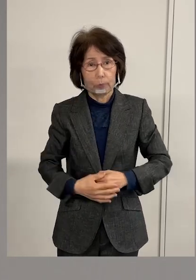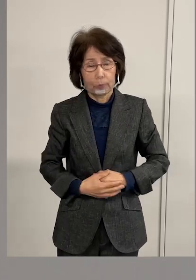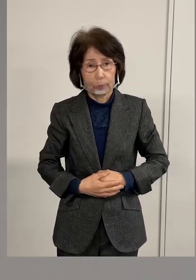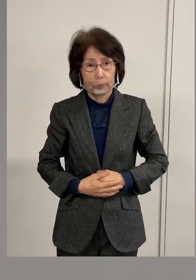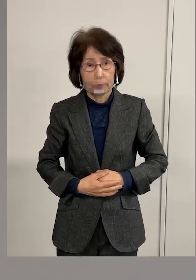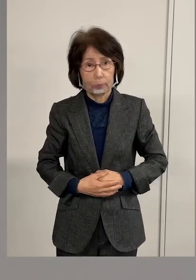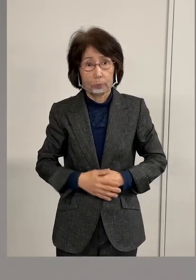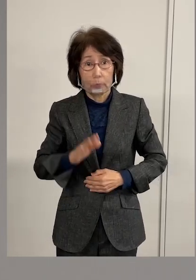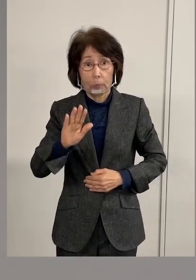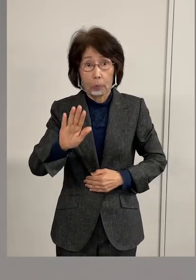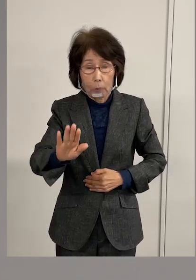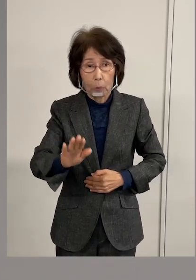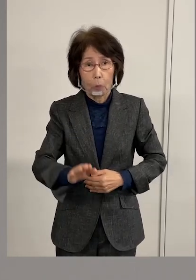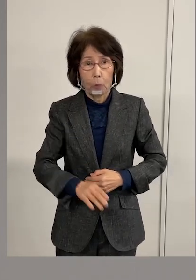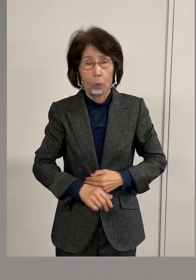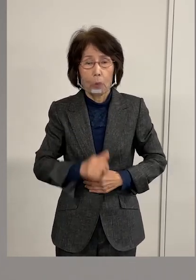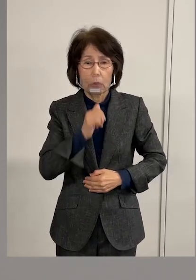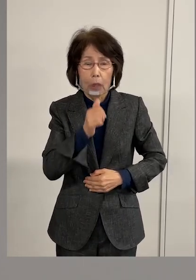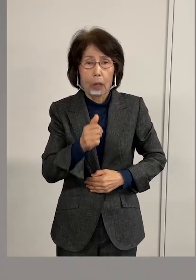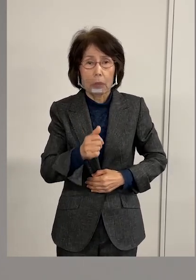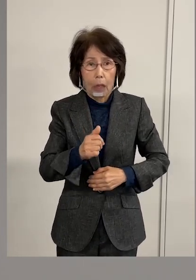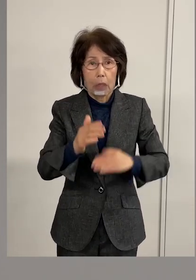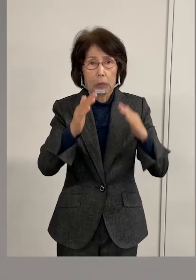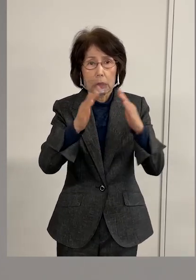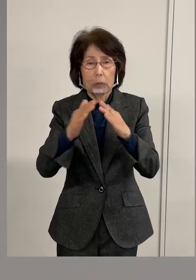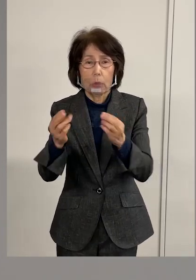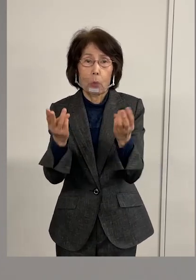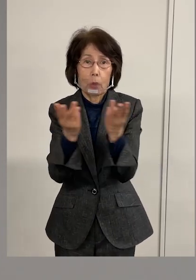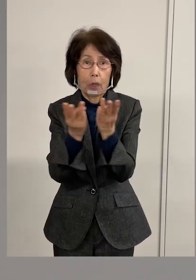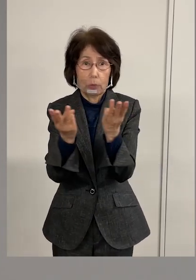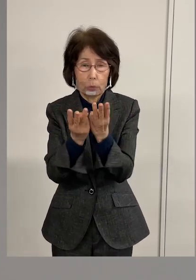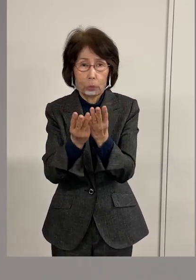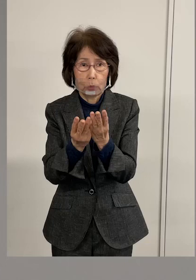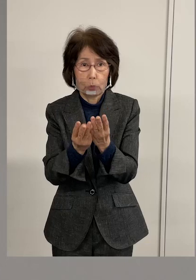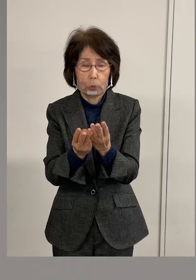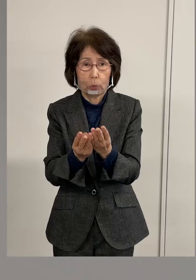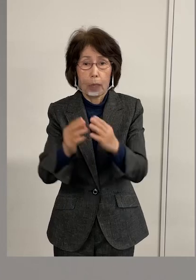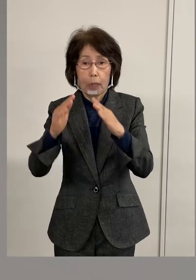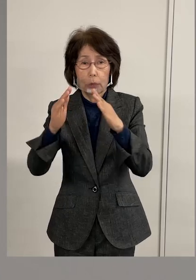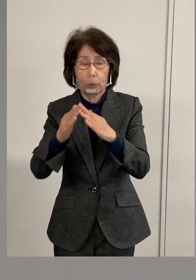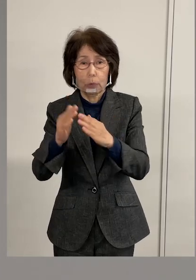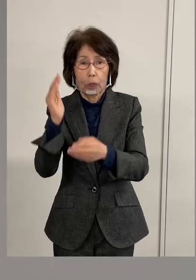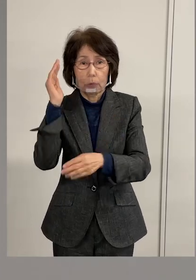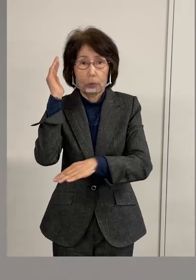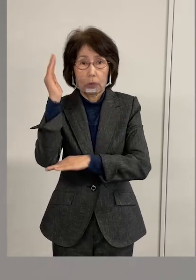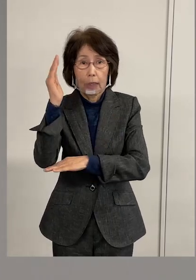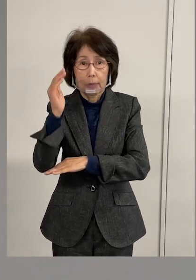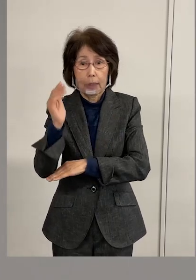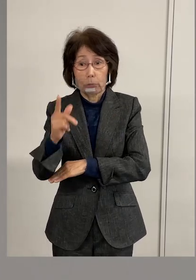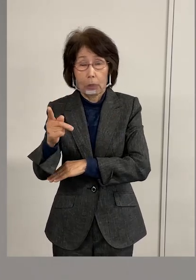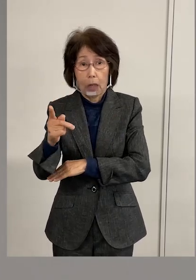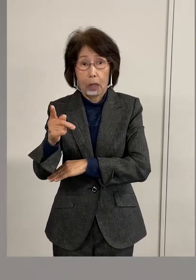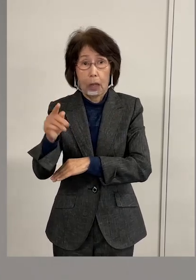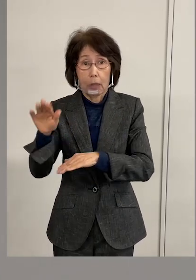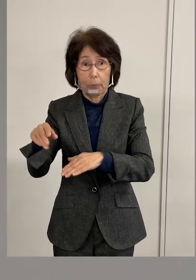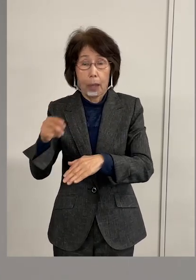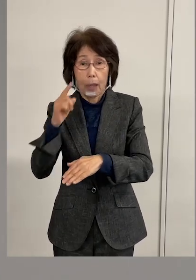不足の個数なんですが、とりあえず住宅政策課が試算している状況で言う